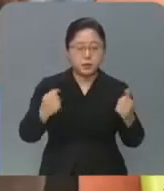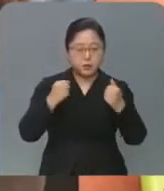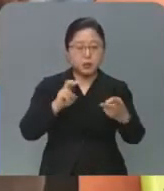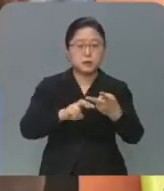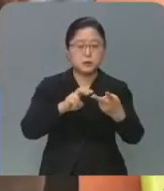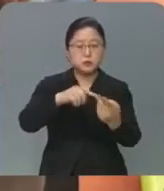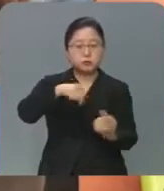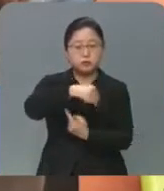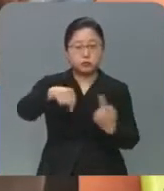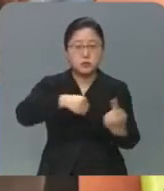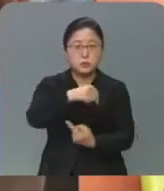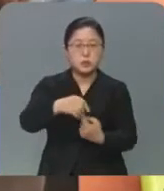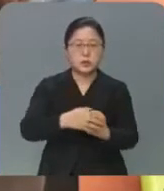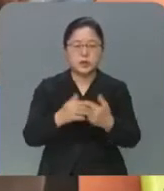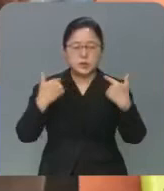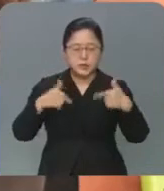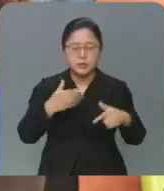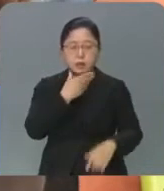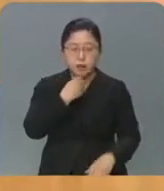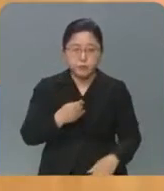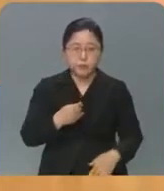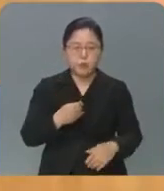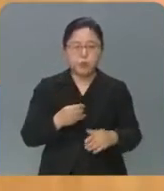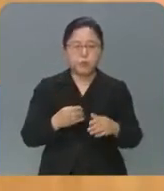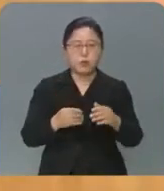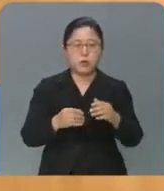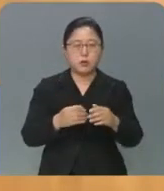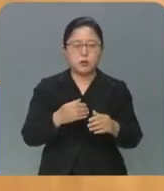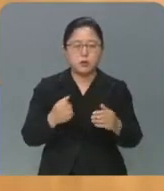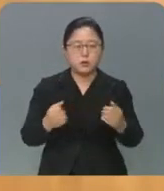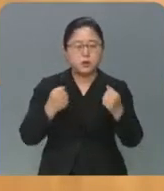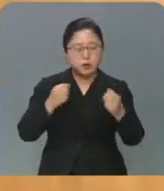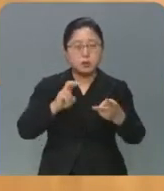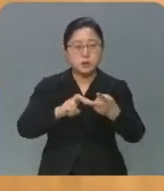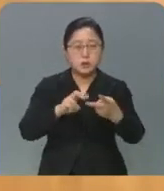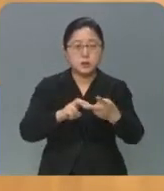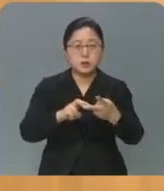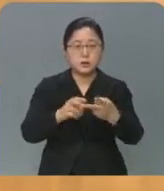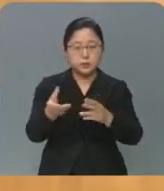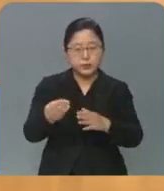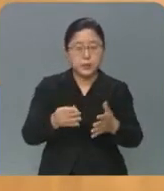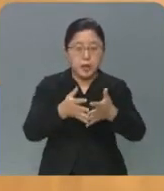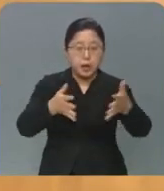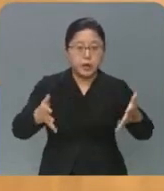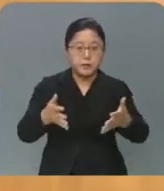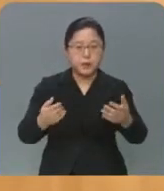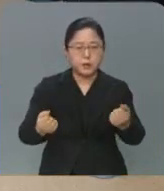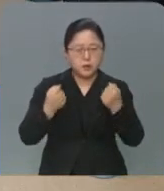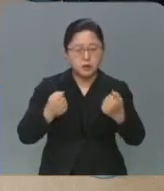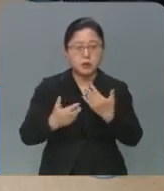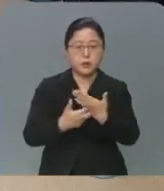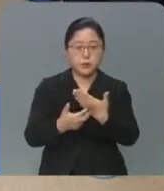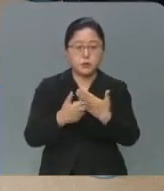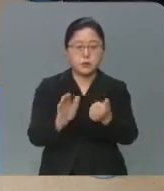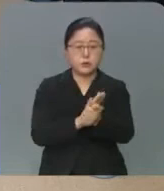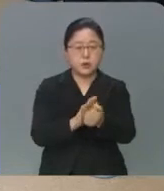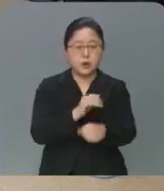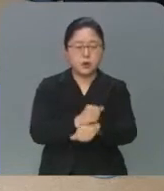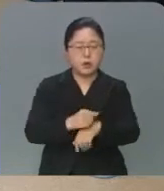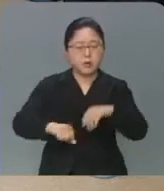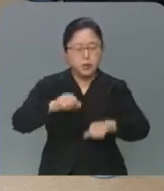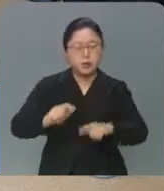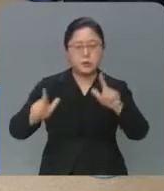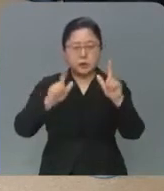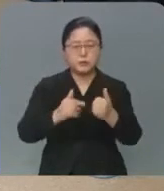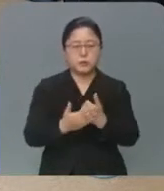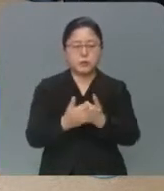본격적으로 운영합니다. 늘행복 마을건강센터는 영구임대 아파트 주민들의 건강을 의료인력이 돌보고 활력있는 삶을